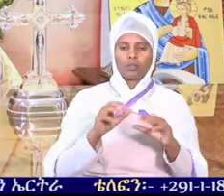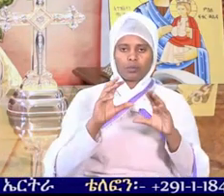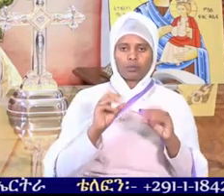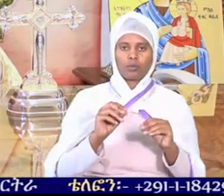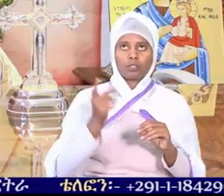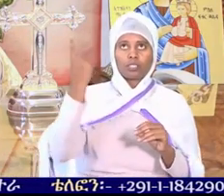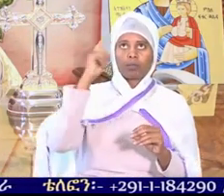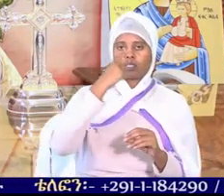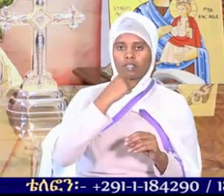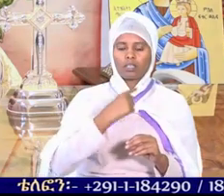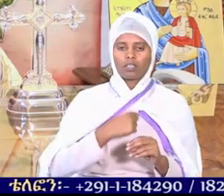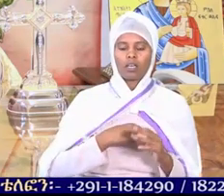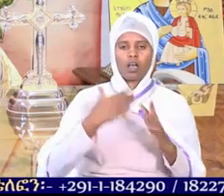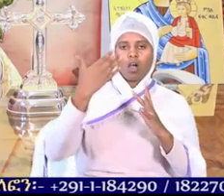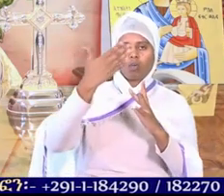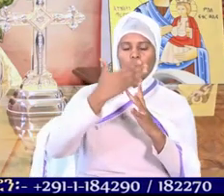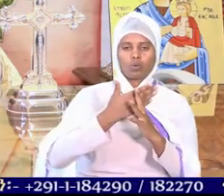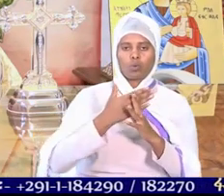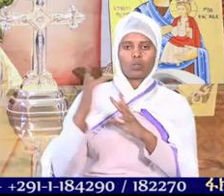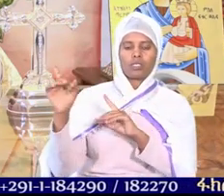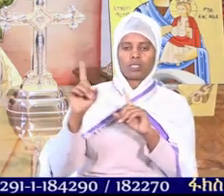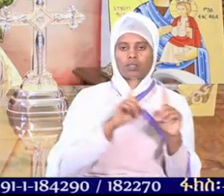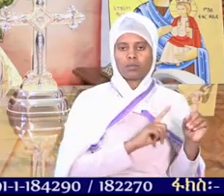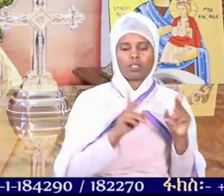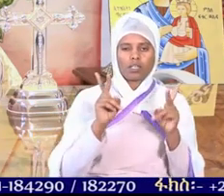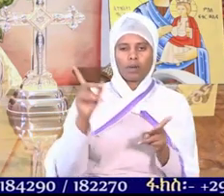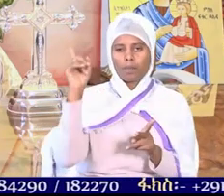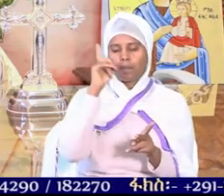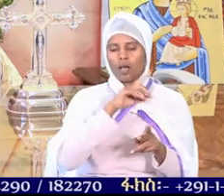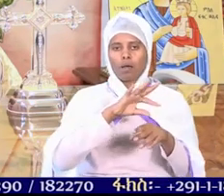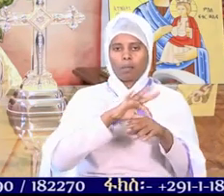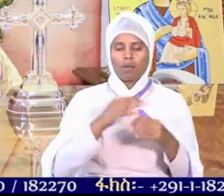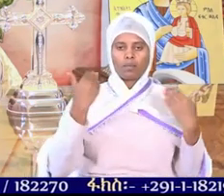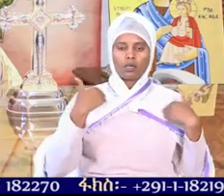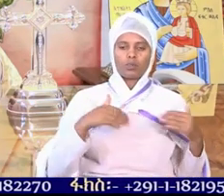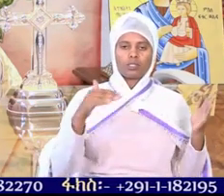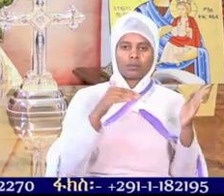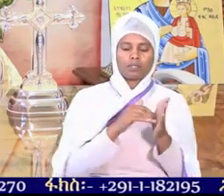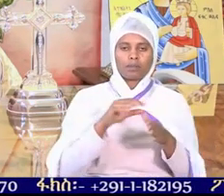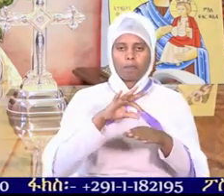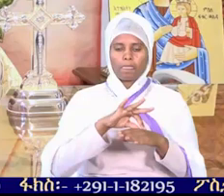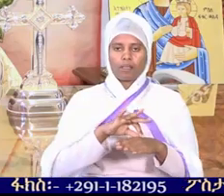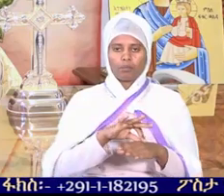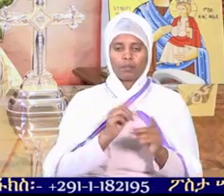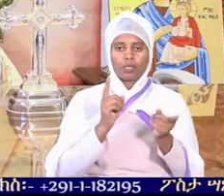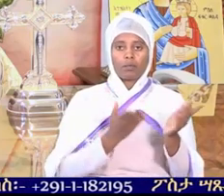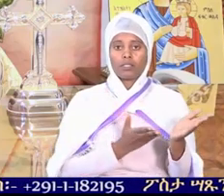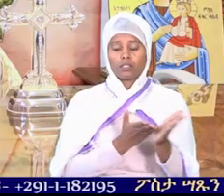ንሱ እውን ከምዚ ይብለና፣ ኣብ መንጎ ህዝበይ ከኣፌራ ናብ ሞት ዘብፅሕ